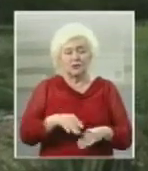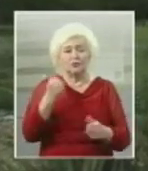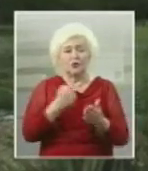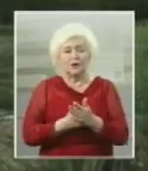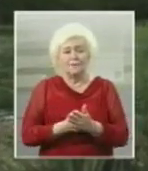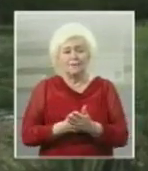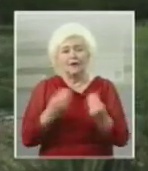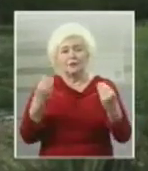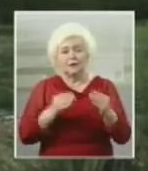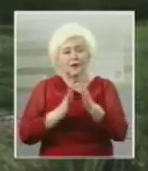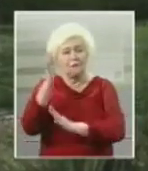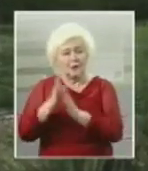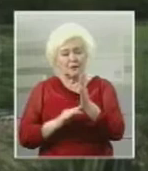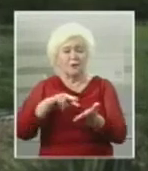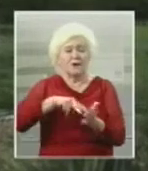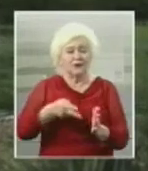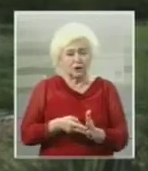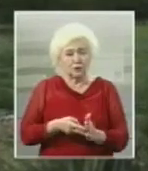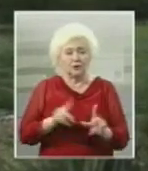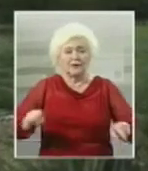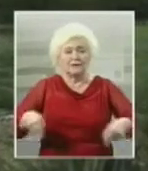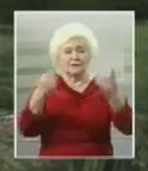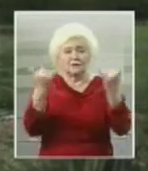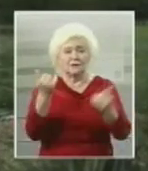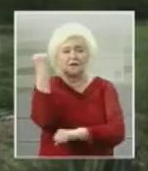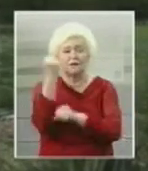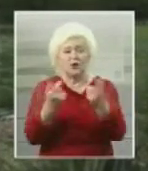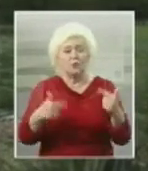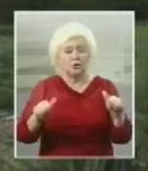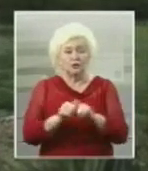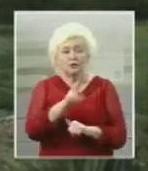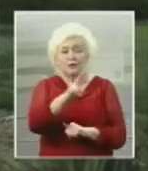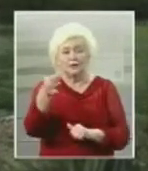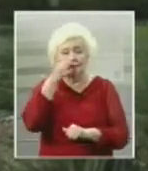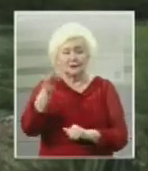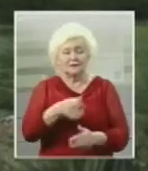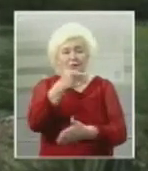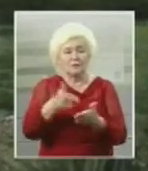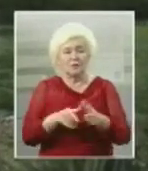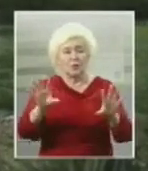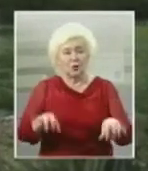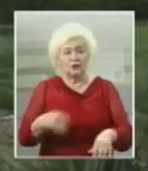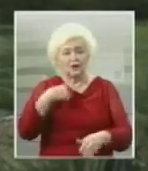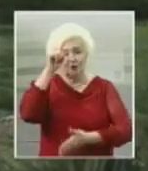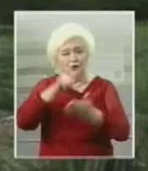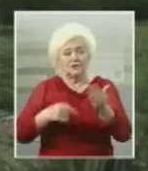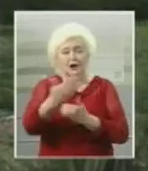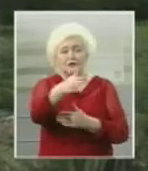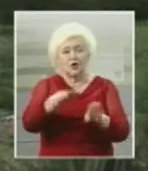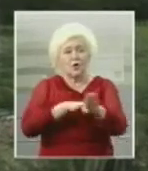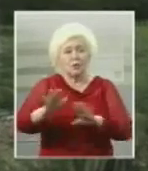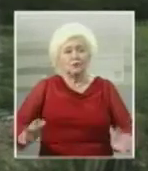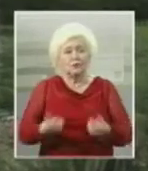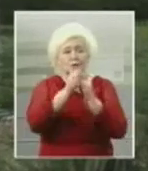в реальні. Ми плануємо створити зараз робочу групу, я про це казав міському голові, сподіваюся на його повну підтримку,